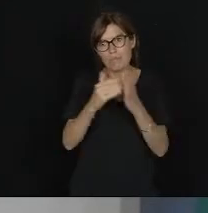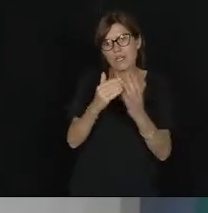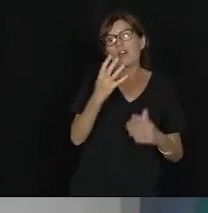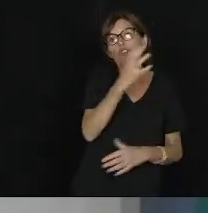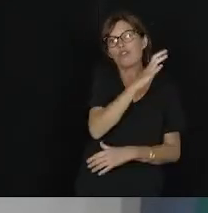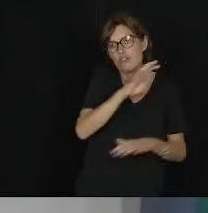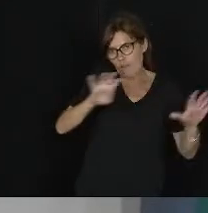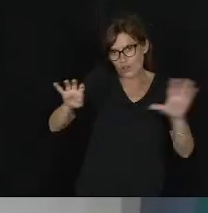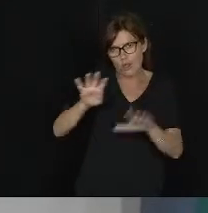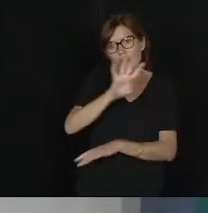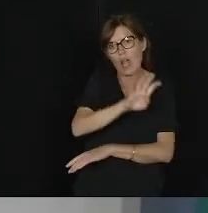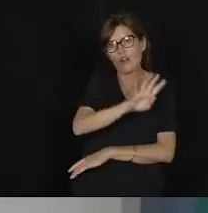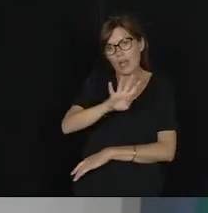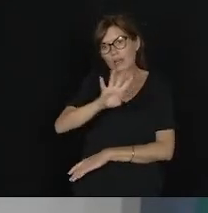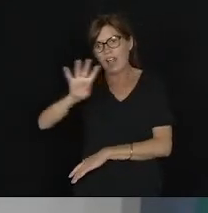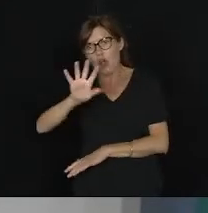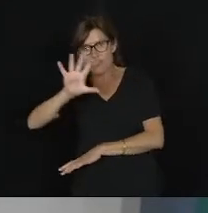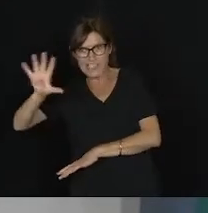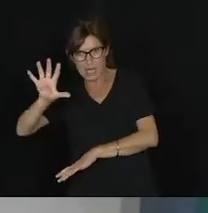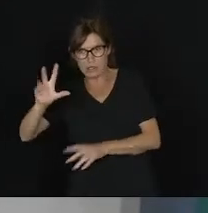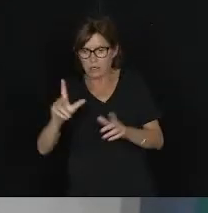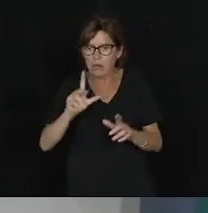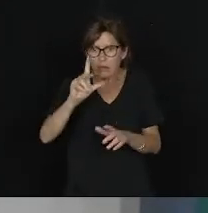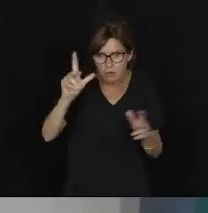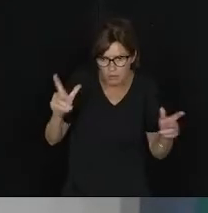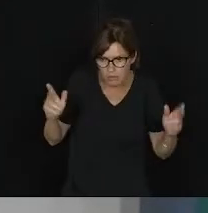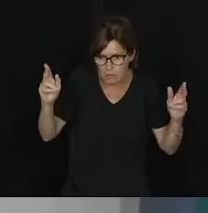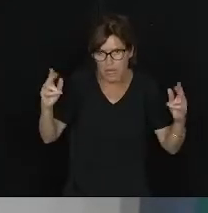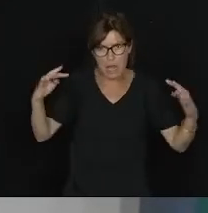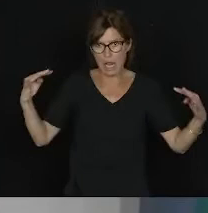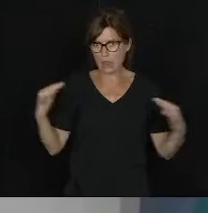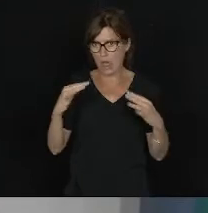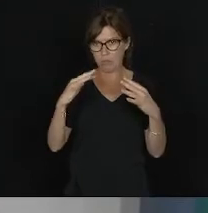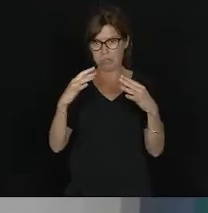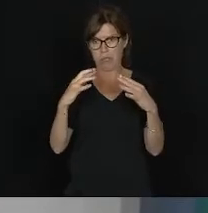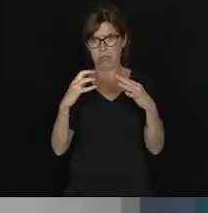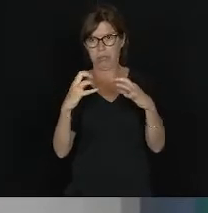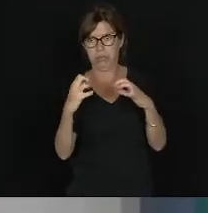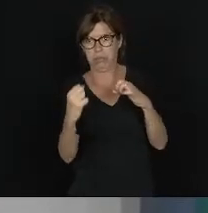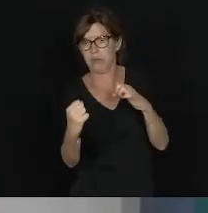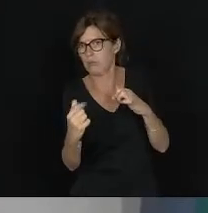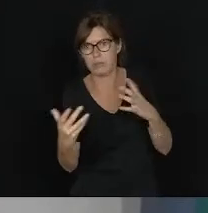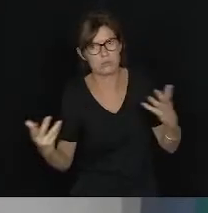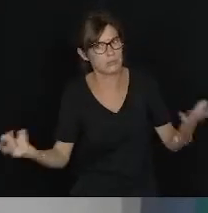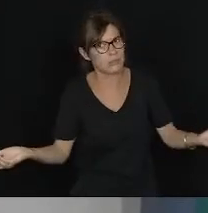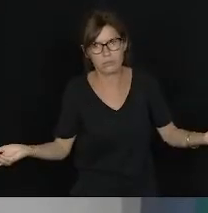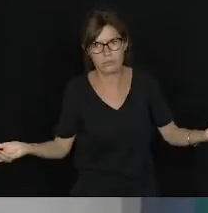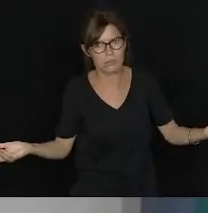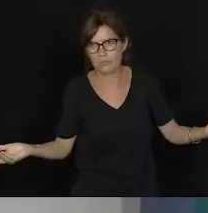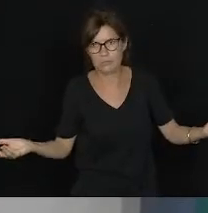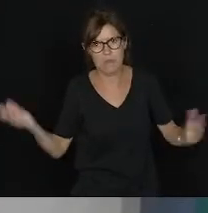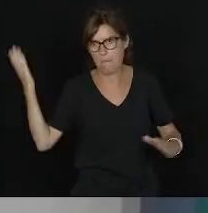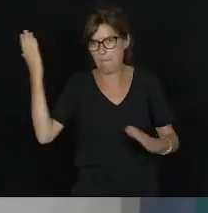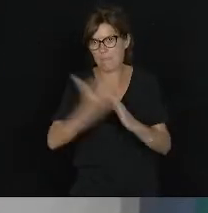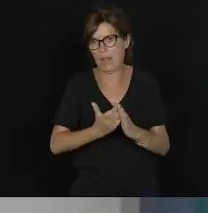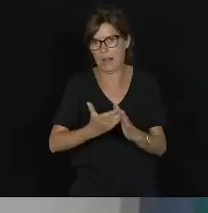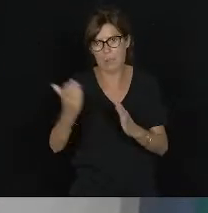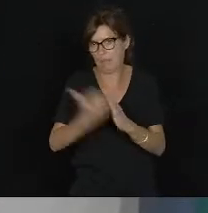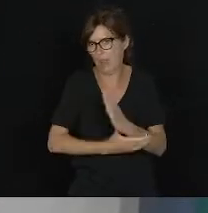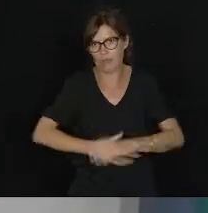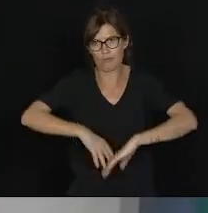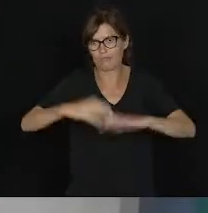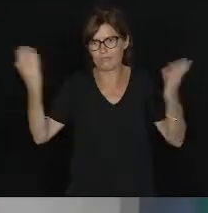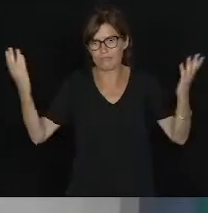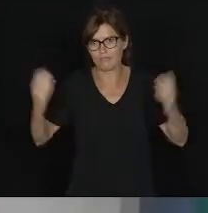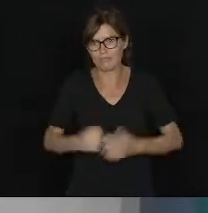1944 et 1945, une guerre qui s'achève par par la défaite du Troisième